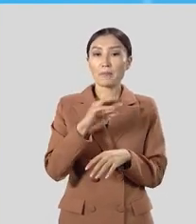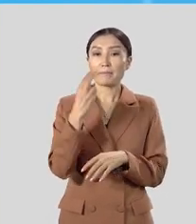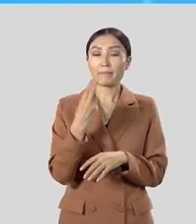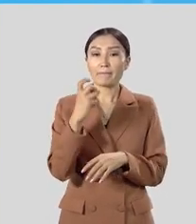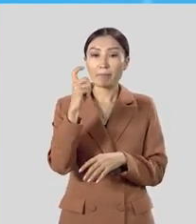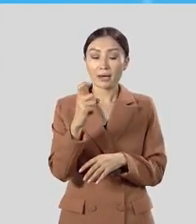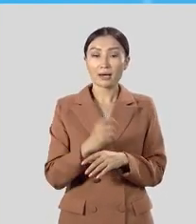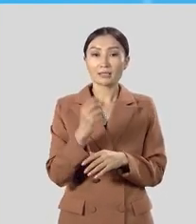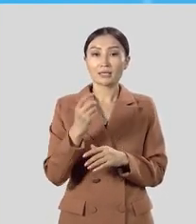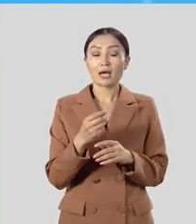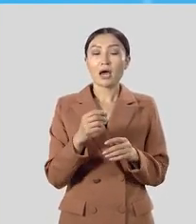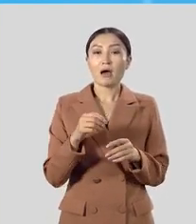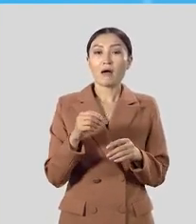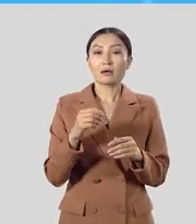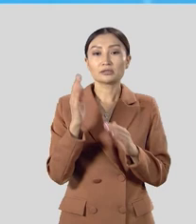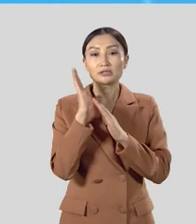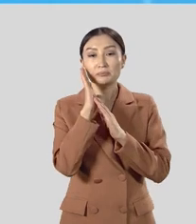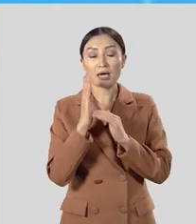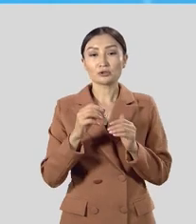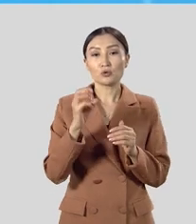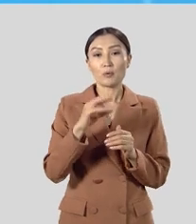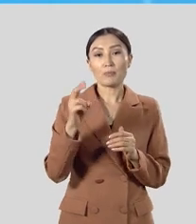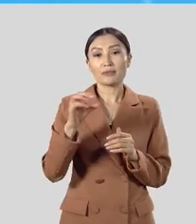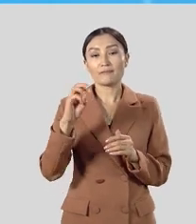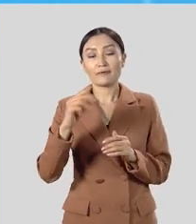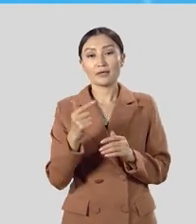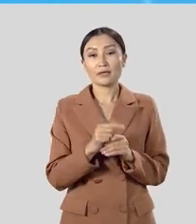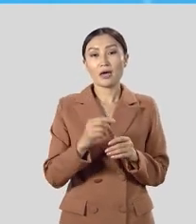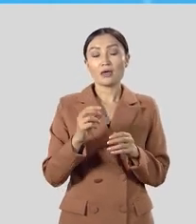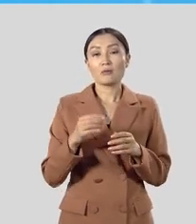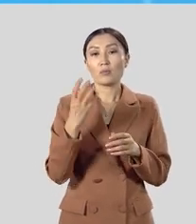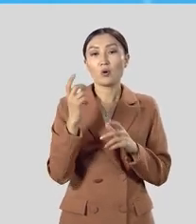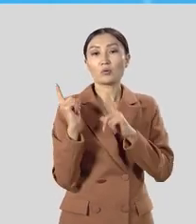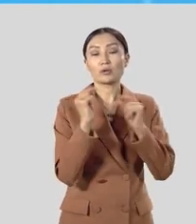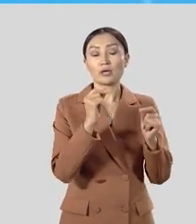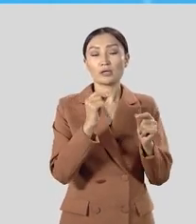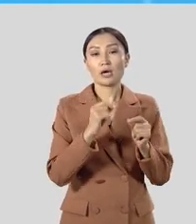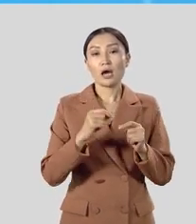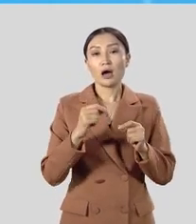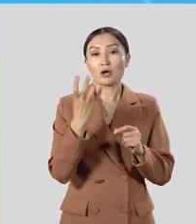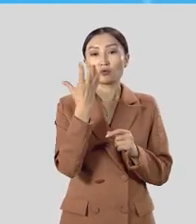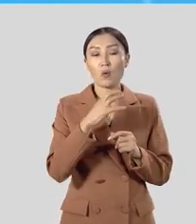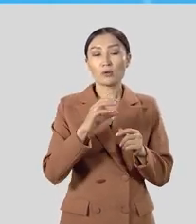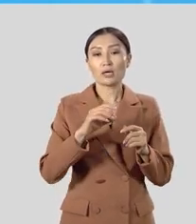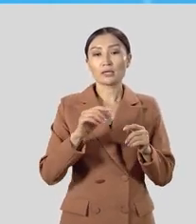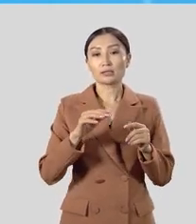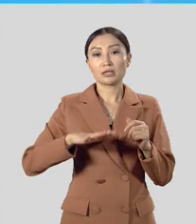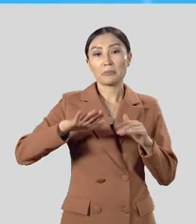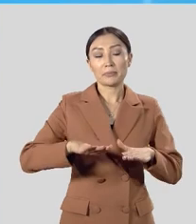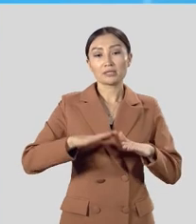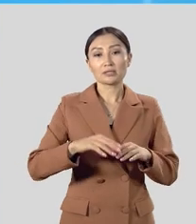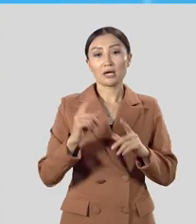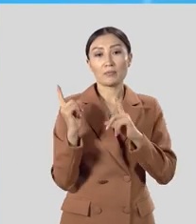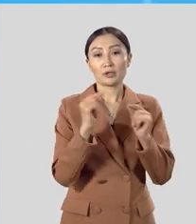заяц. Впадение в спячку, например, медведь. Миграция в теплые края, например, перелетные птицы. У